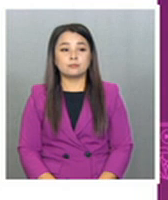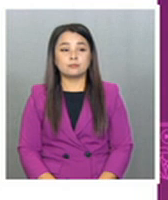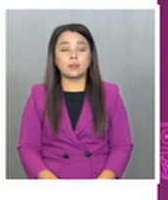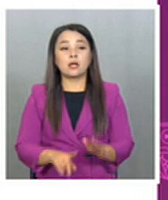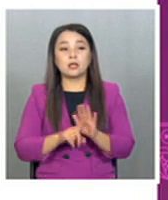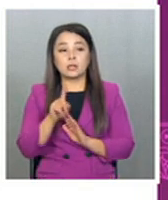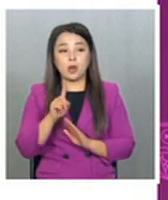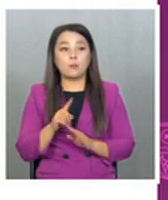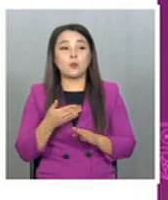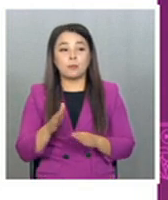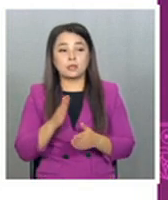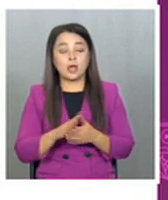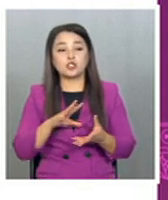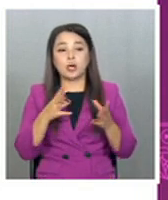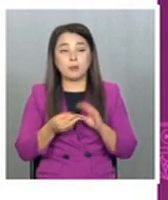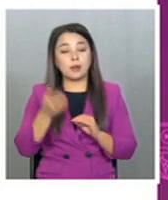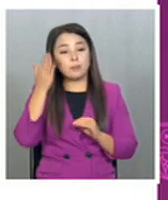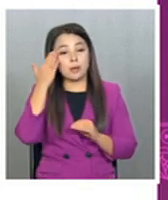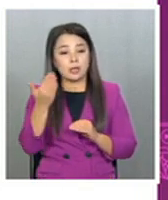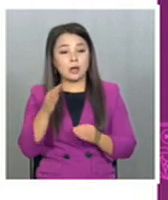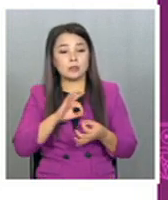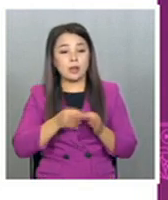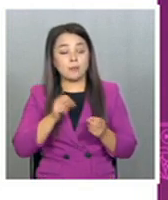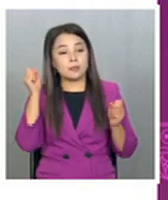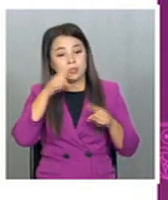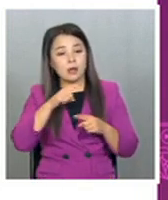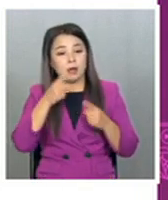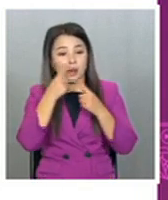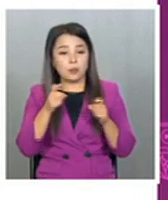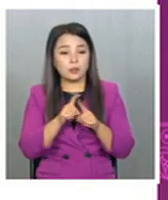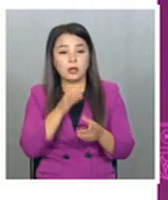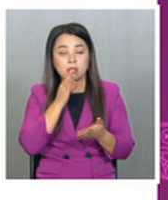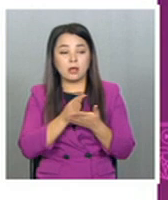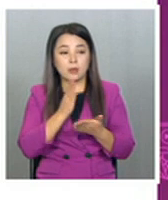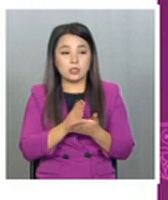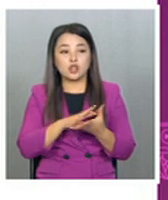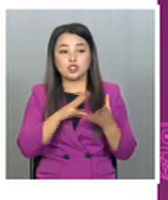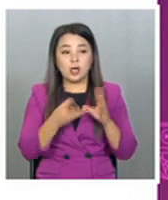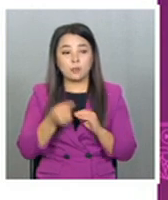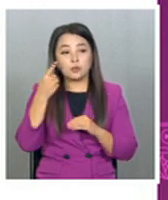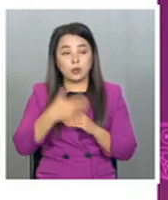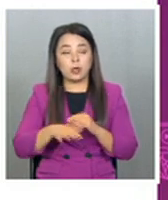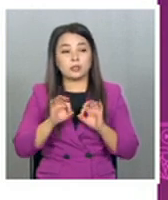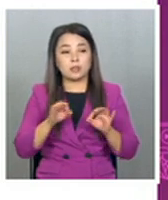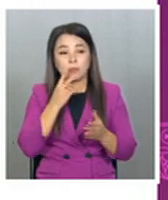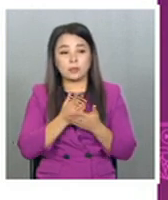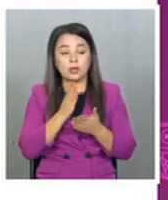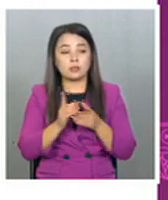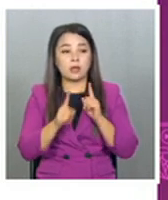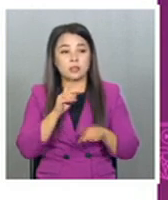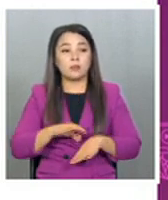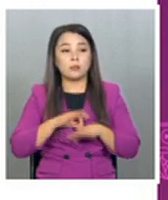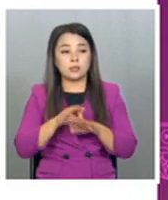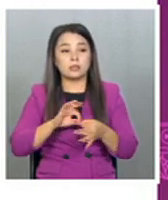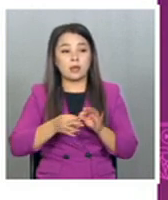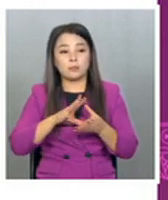Кіріспе бөлімінде жалпы пікір, белгілі ақпарат беріледі. Жалпы түсініктеме беріп, талқылау аргумент